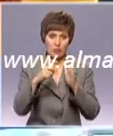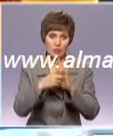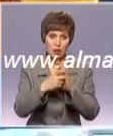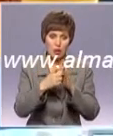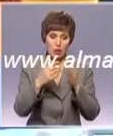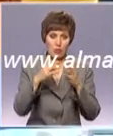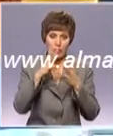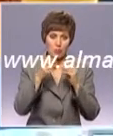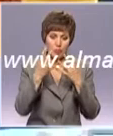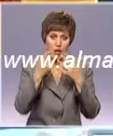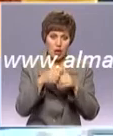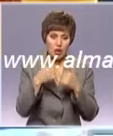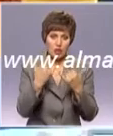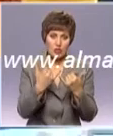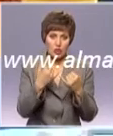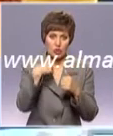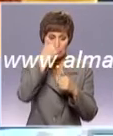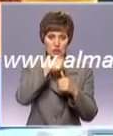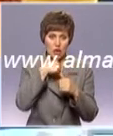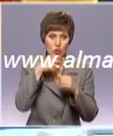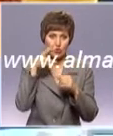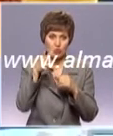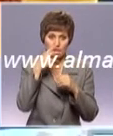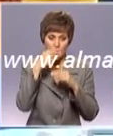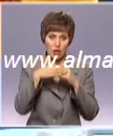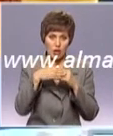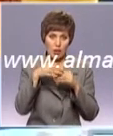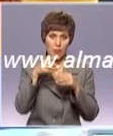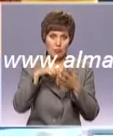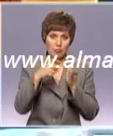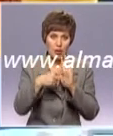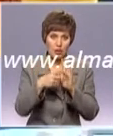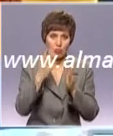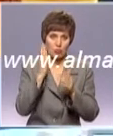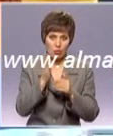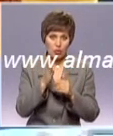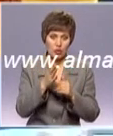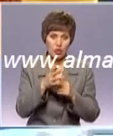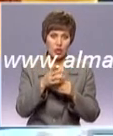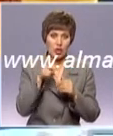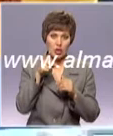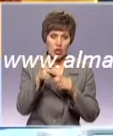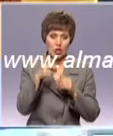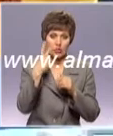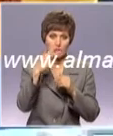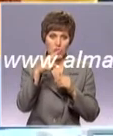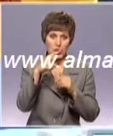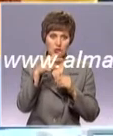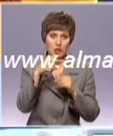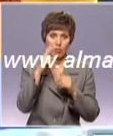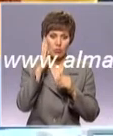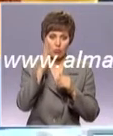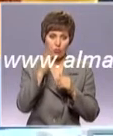Осы енді осы жылда 3000-дай пәтер болады бізде. 3000-дай пәтер болады. Демек ол 2020 қолжетімді баспана бойынша.